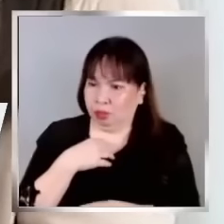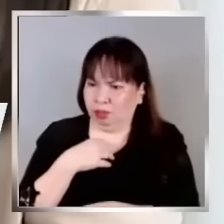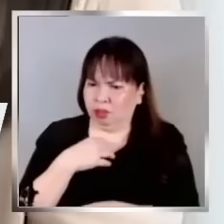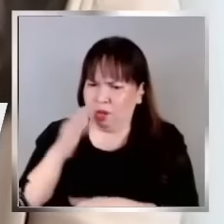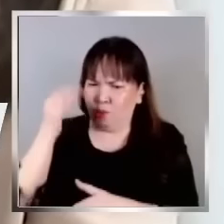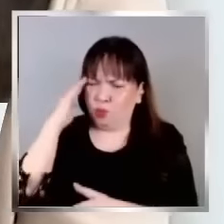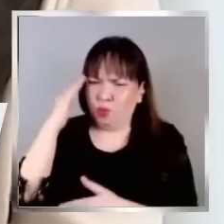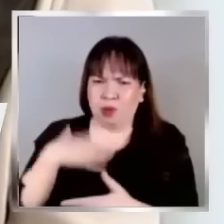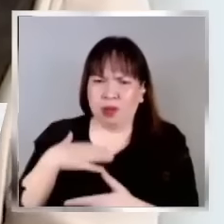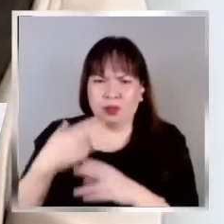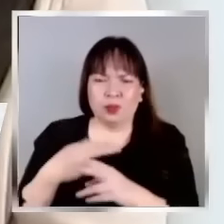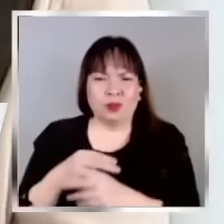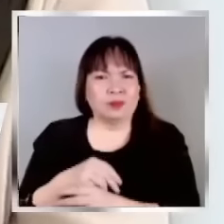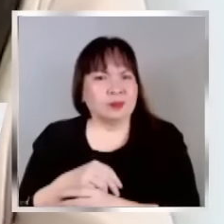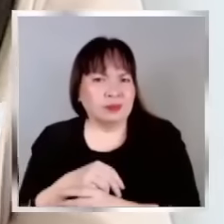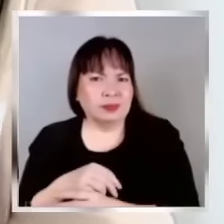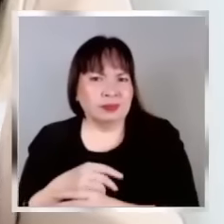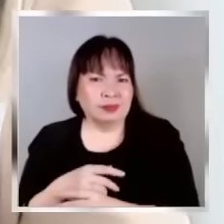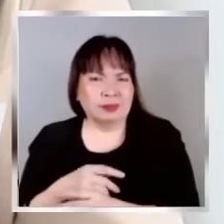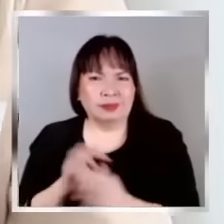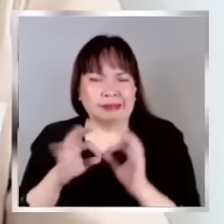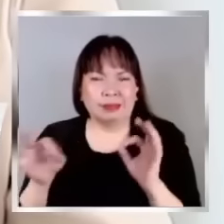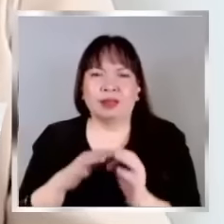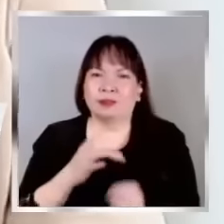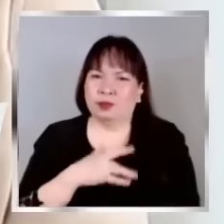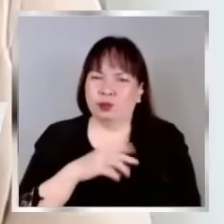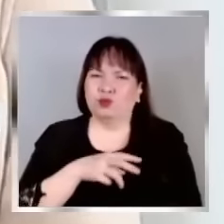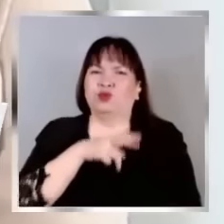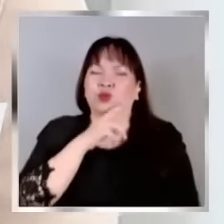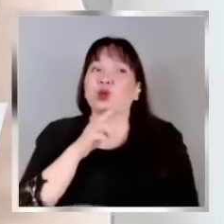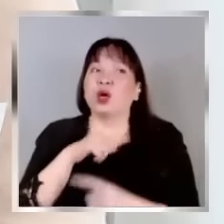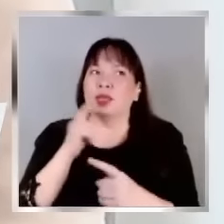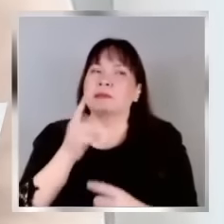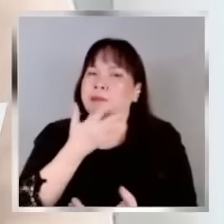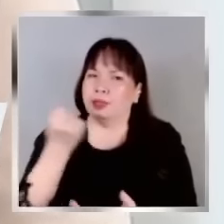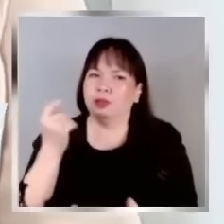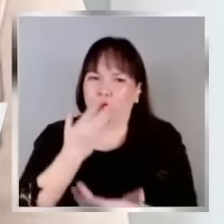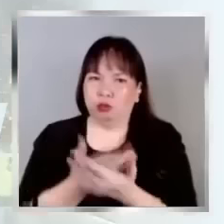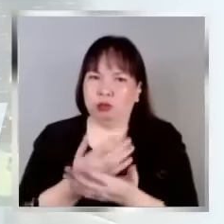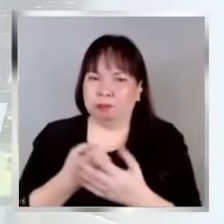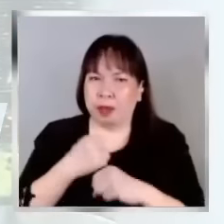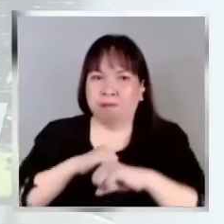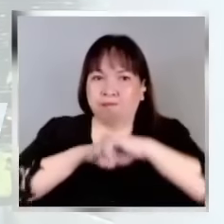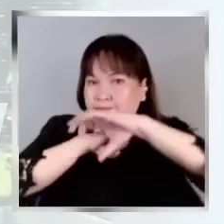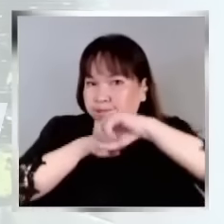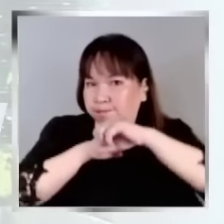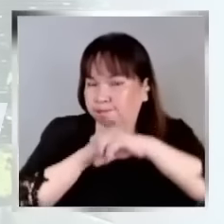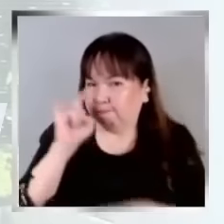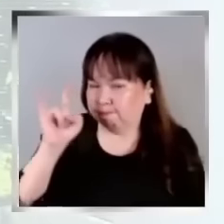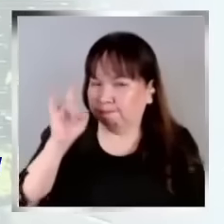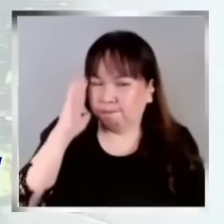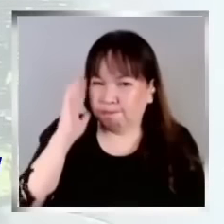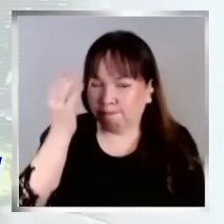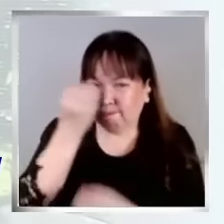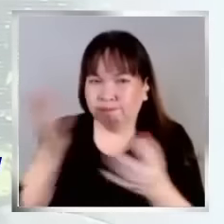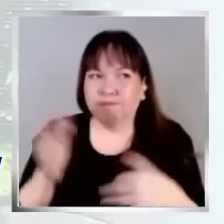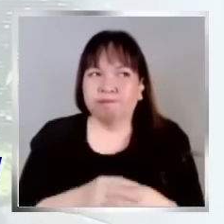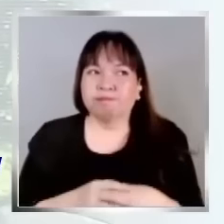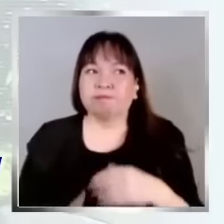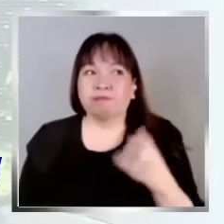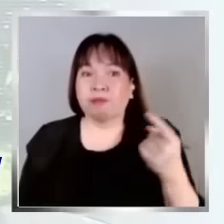So para sa akin very timely na rin talagang gumawa ng ganitong klaseng campaign. Nowadays, mas reliant na tayo sa